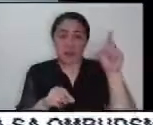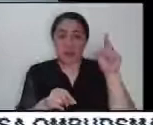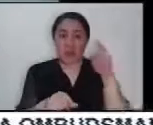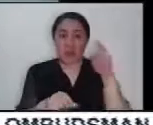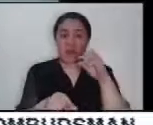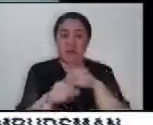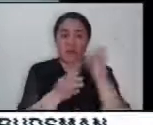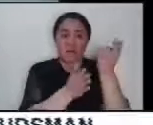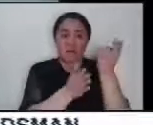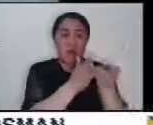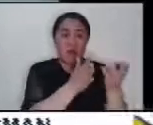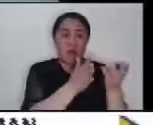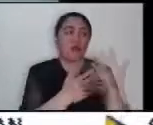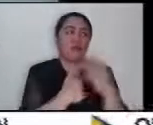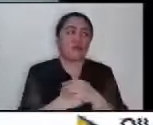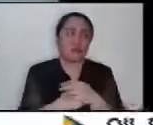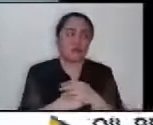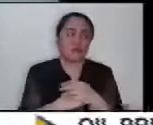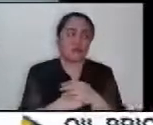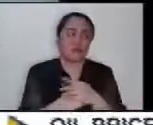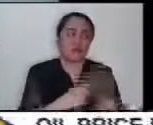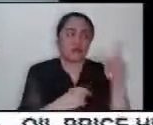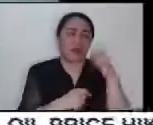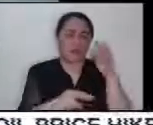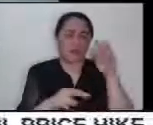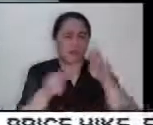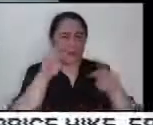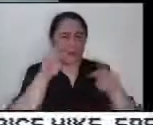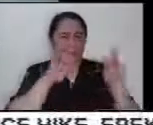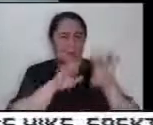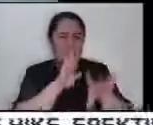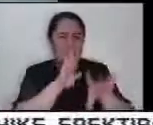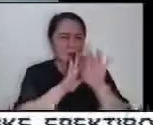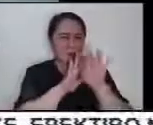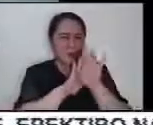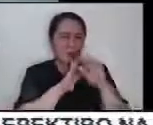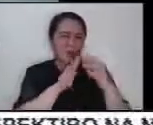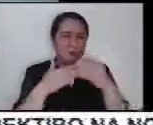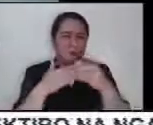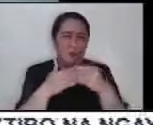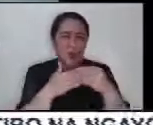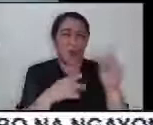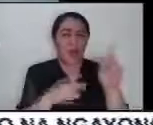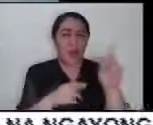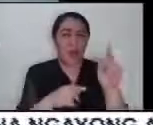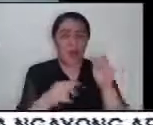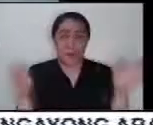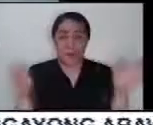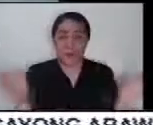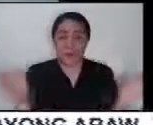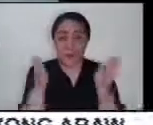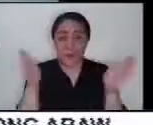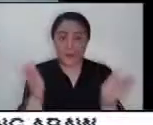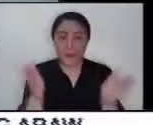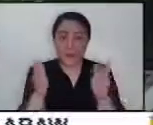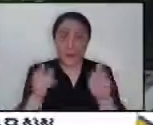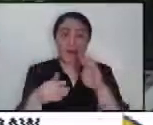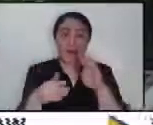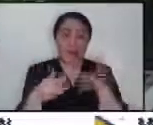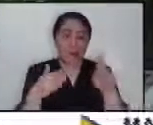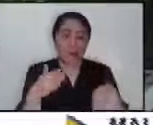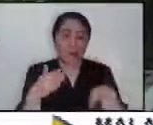ang pagkakakilanlan at pangalan ng mga individual na nasa room 2207 kung saan nakitang palipat-lipat si